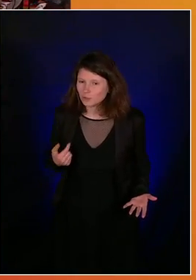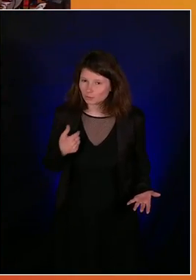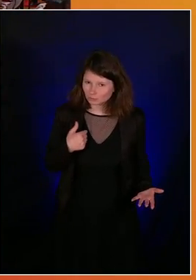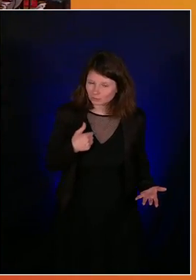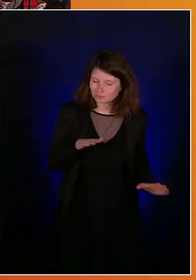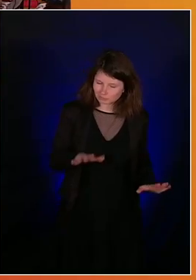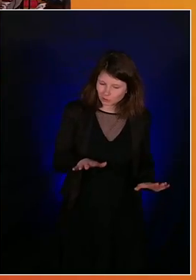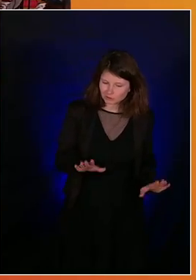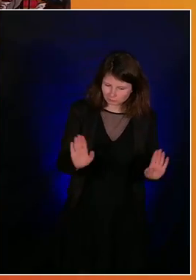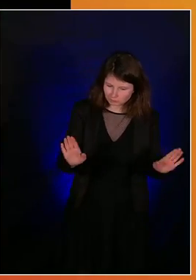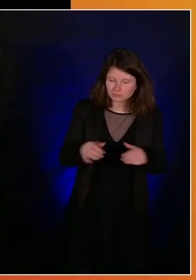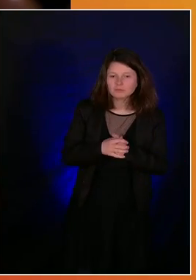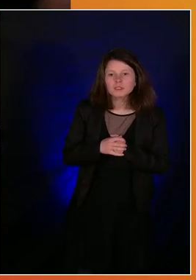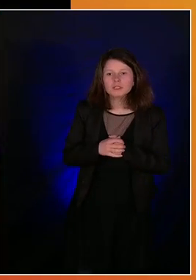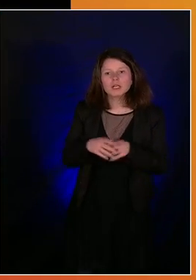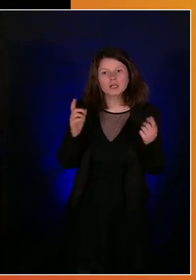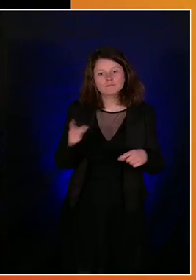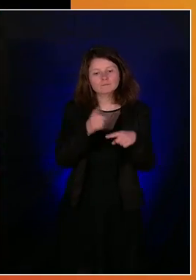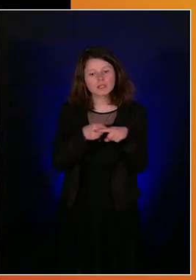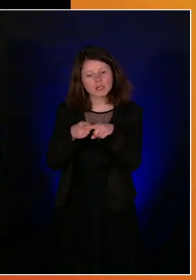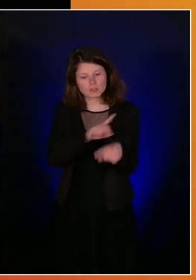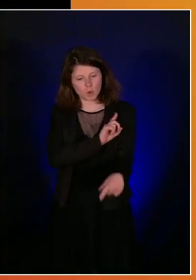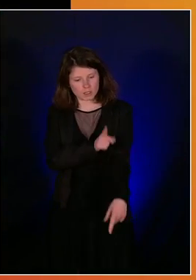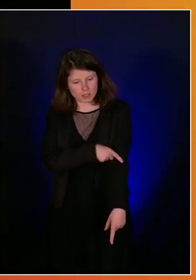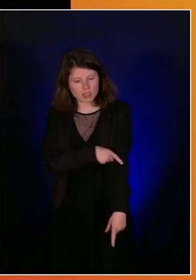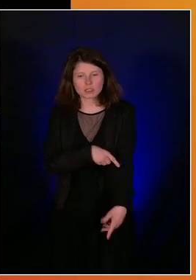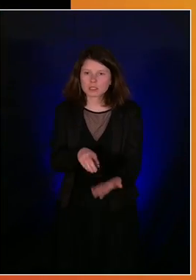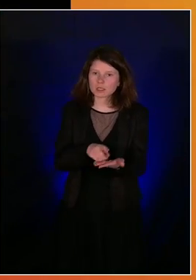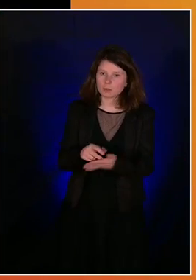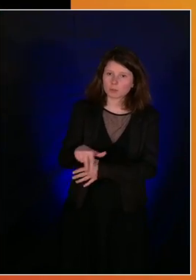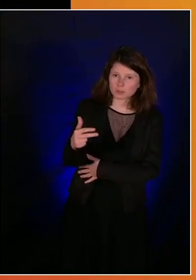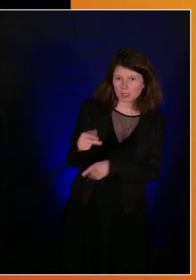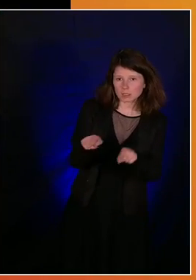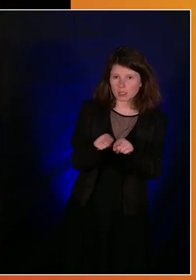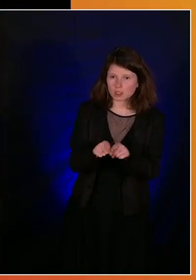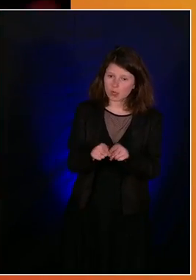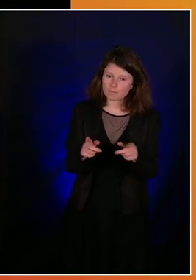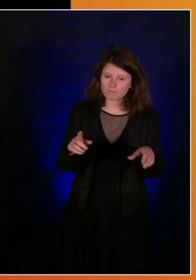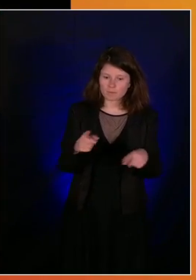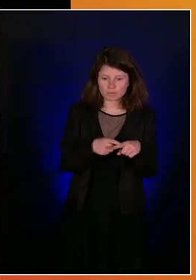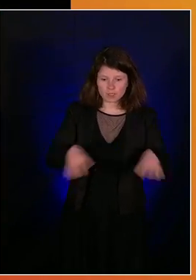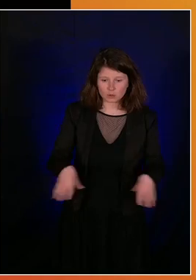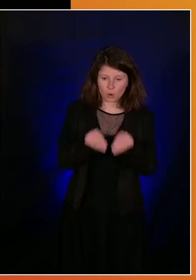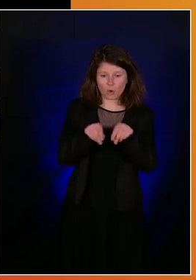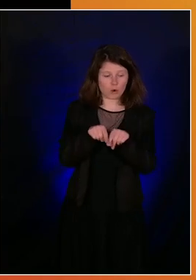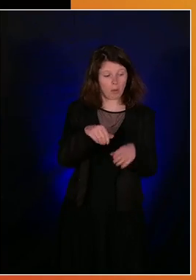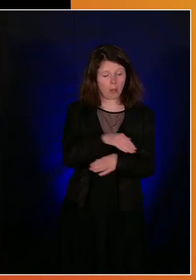on a des choses à dire la Fédération mineénergie et les bouchesirones on est les squeeé de cette confédération